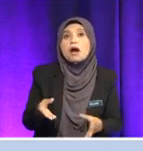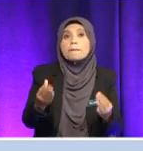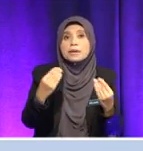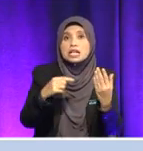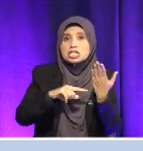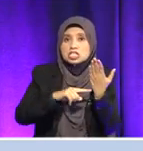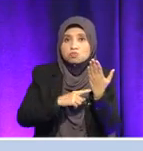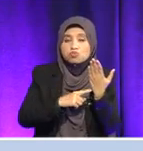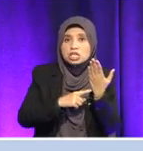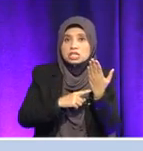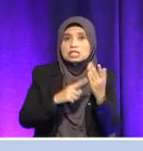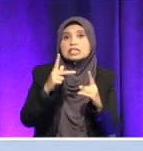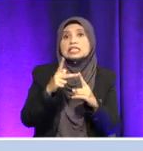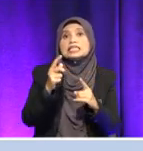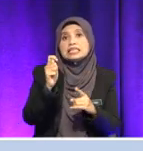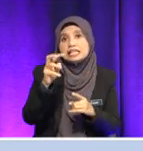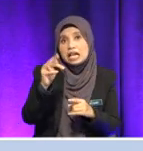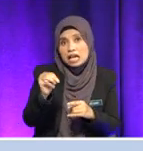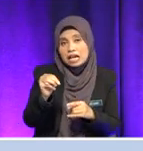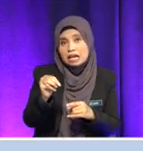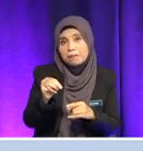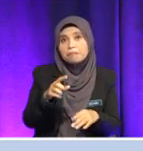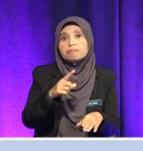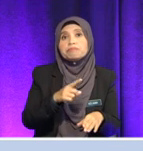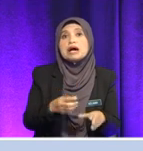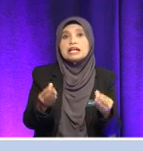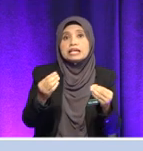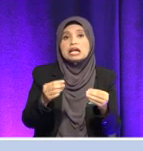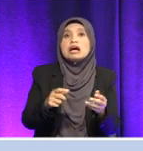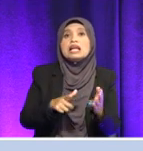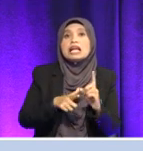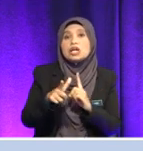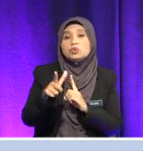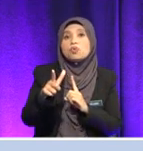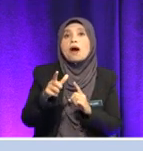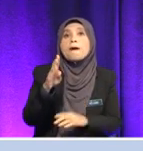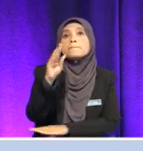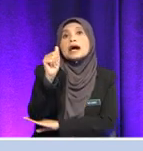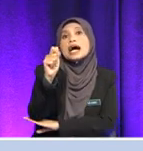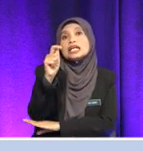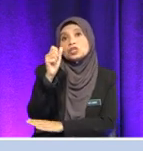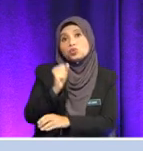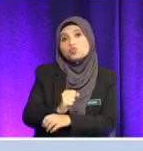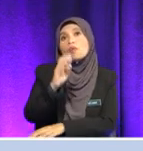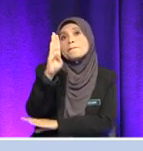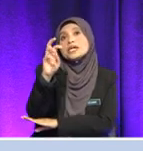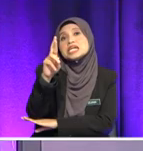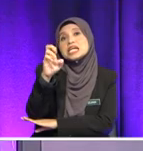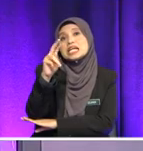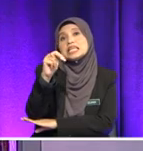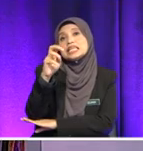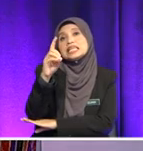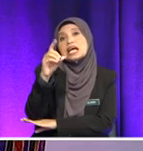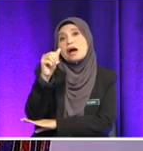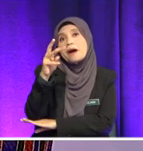selepas selesai Kuningan dan tiba di lapangan terbang batu berendam Melaka pada 20 Februari 1950